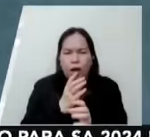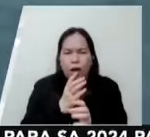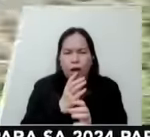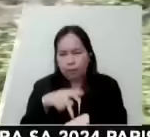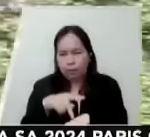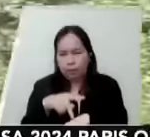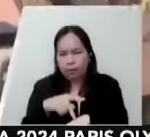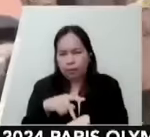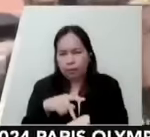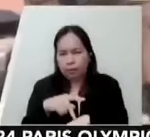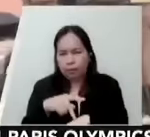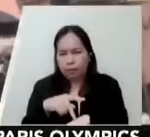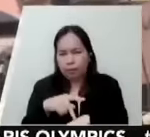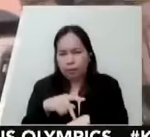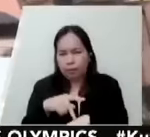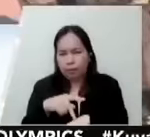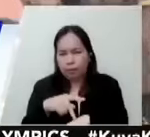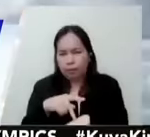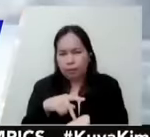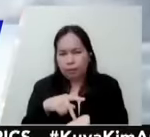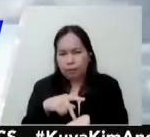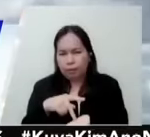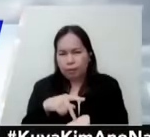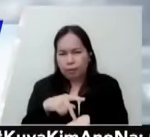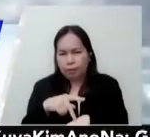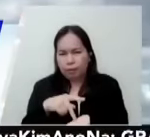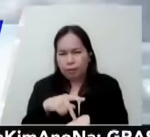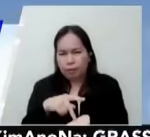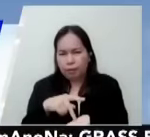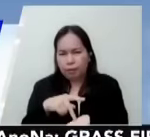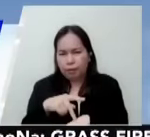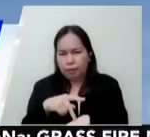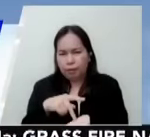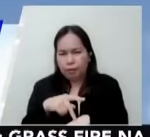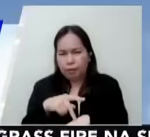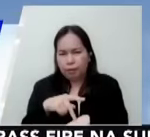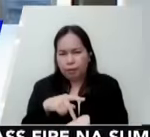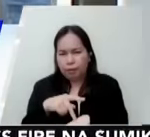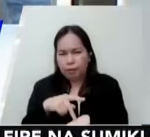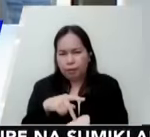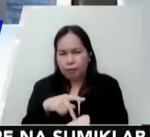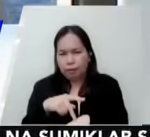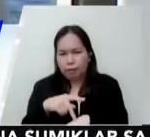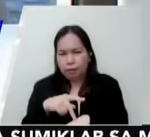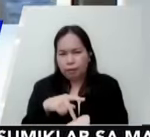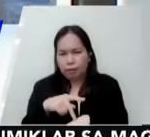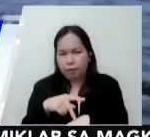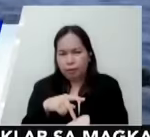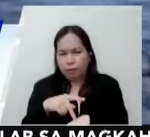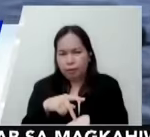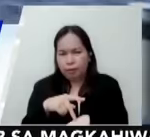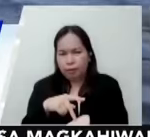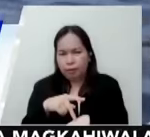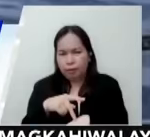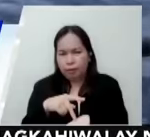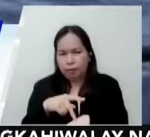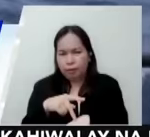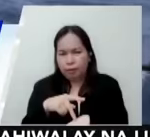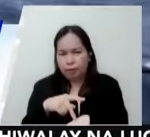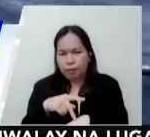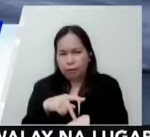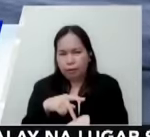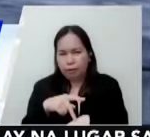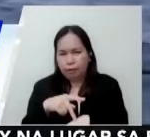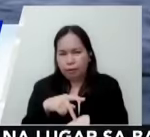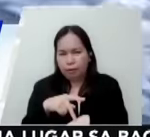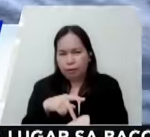Sa darating na Balikatan 2024 exercise, nakatakdang magsanay ang mga barkong pandigma ng Amerika at Pilipinas hanggang sa dulo ng